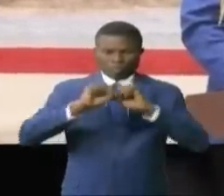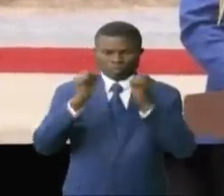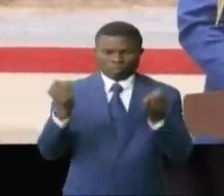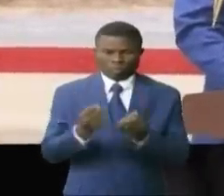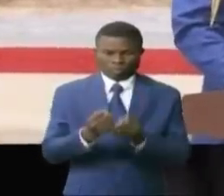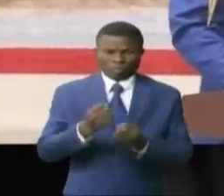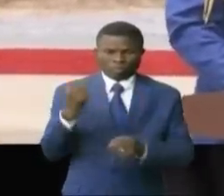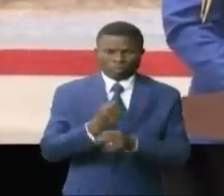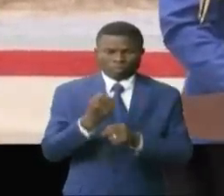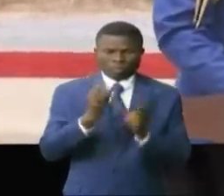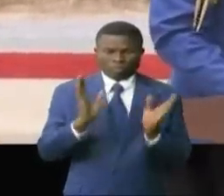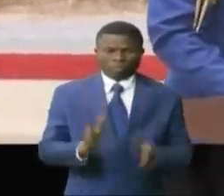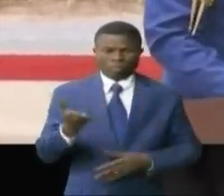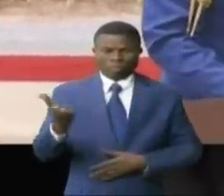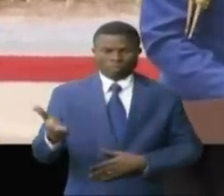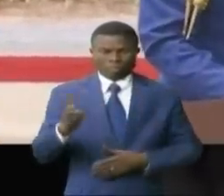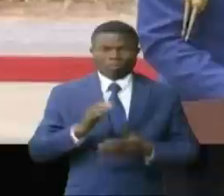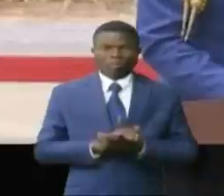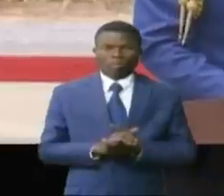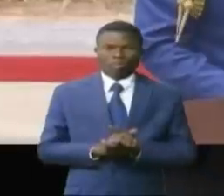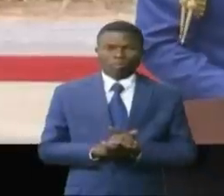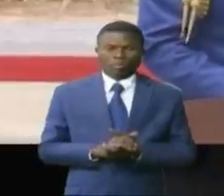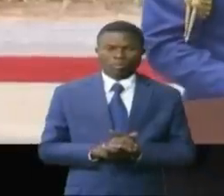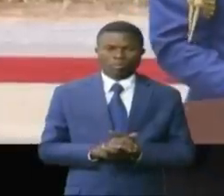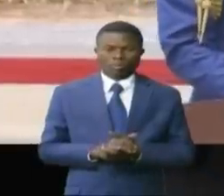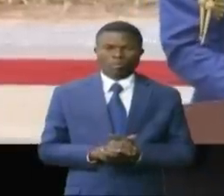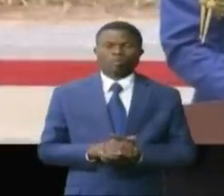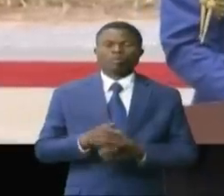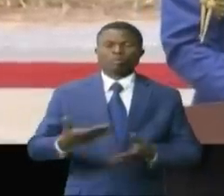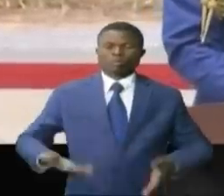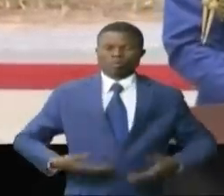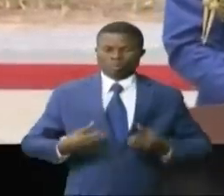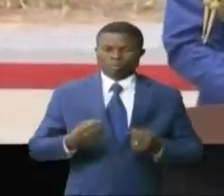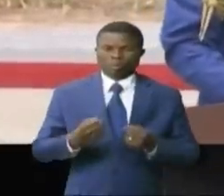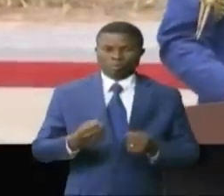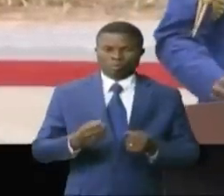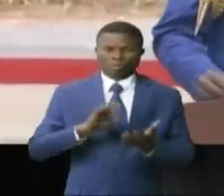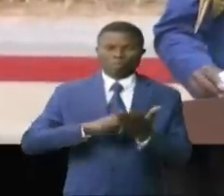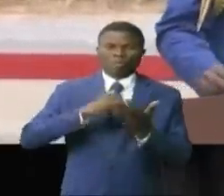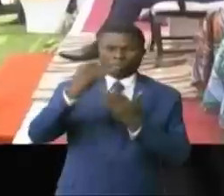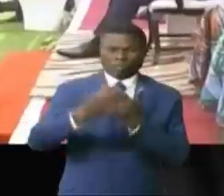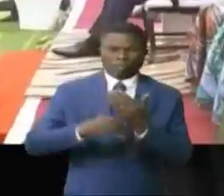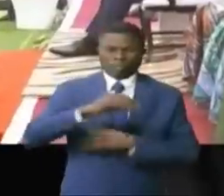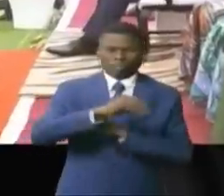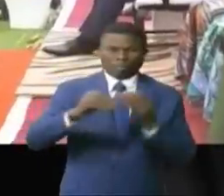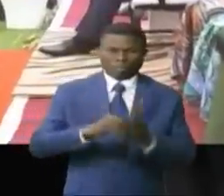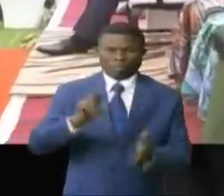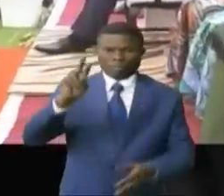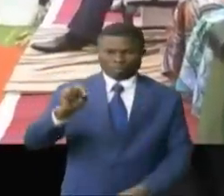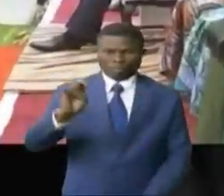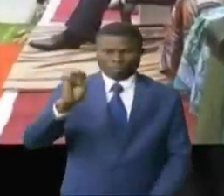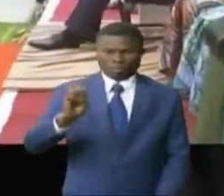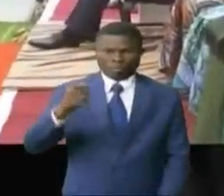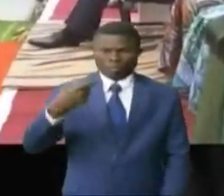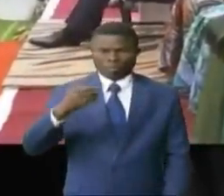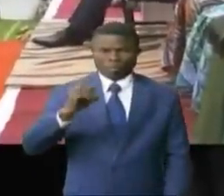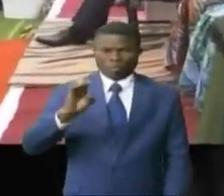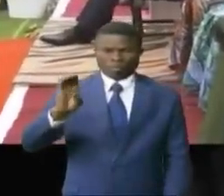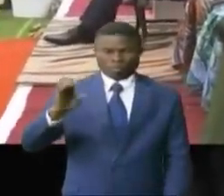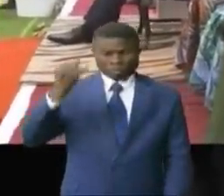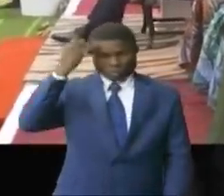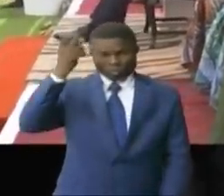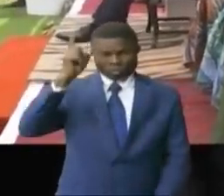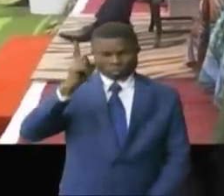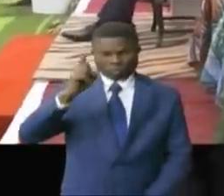la sous-traitance, Miguel Kachal Katem, a salué le projet du centre de négoce visant l'amélioration